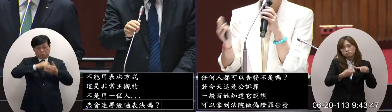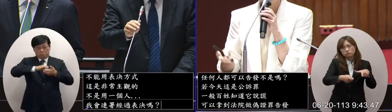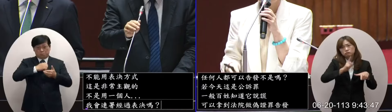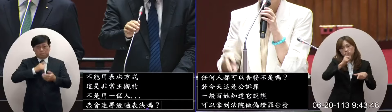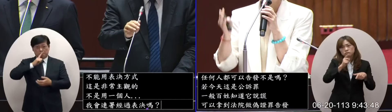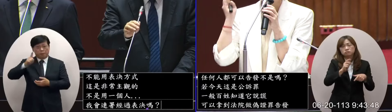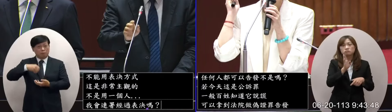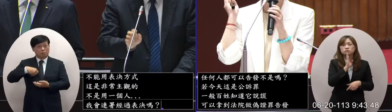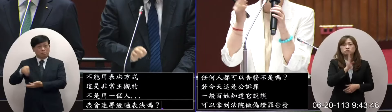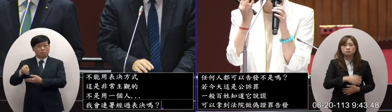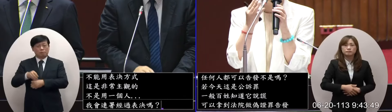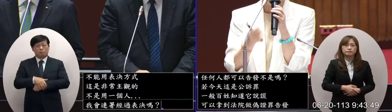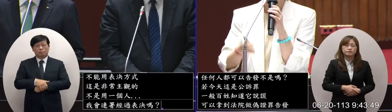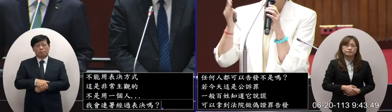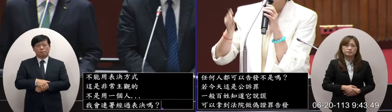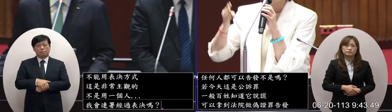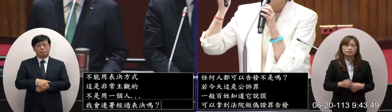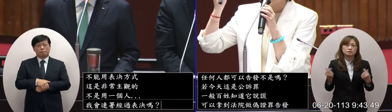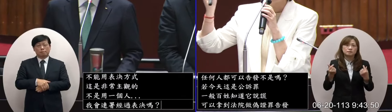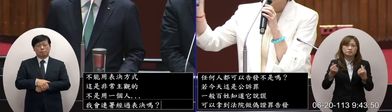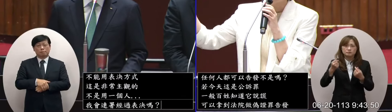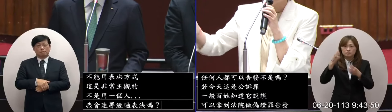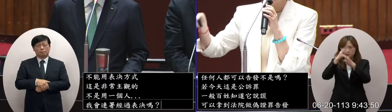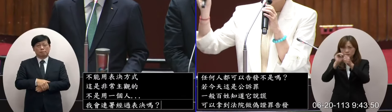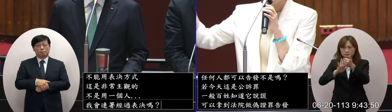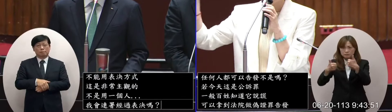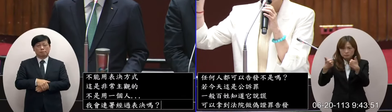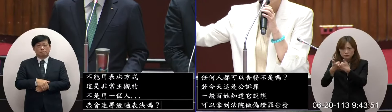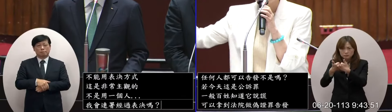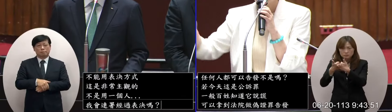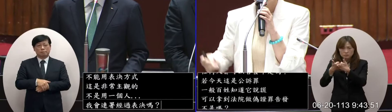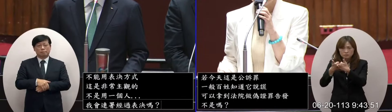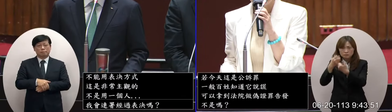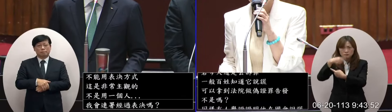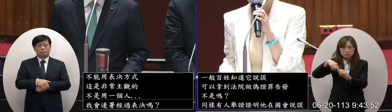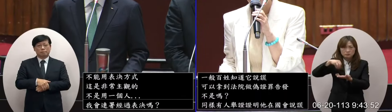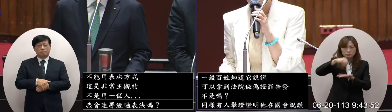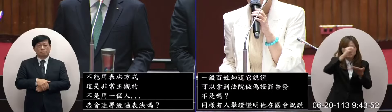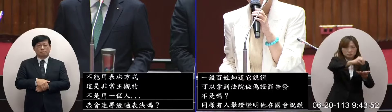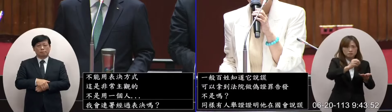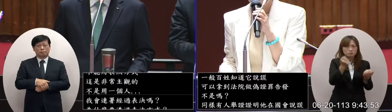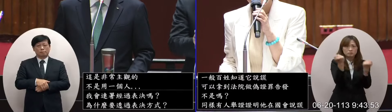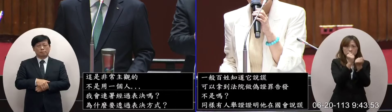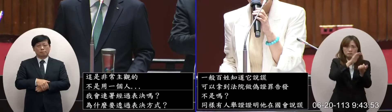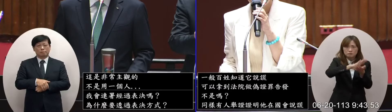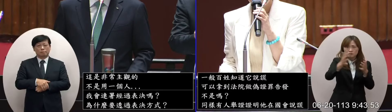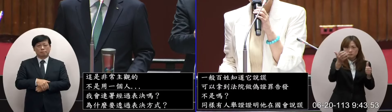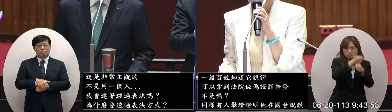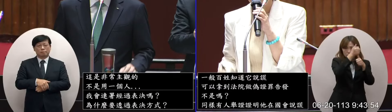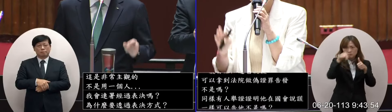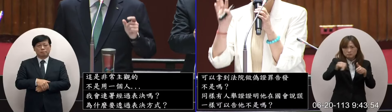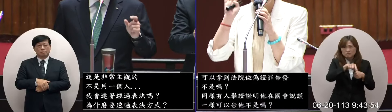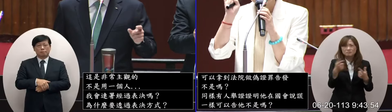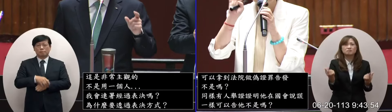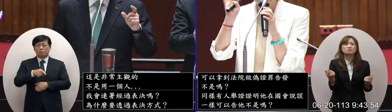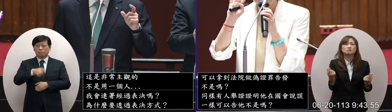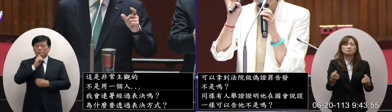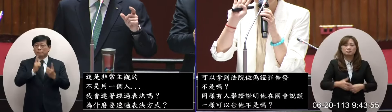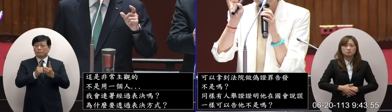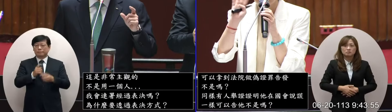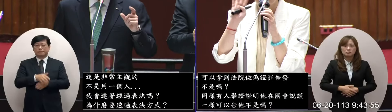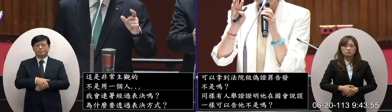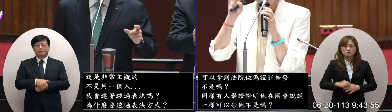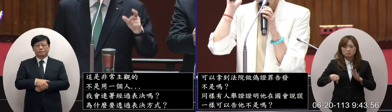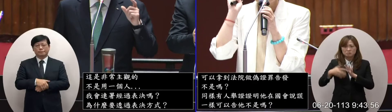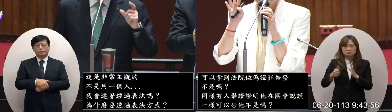院会移送，就像所有调查委员会移送某某调查委给廉政署一样的道理，院长。 这个、就对一个 不要再说